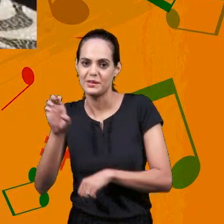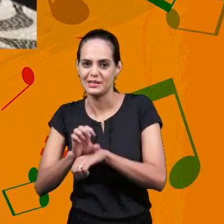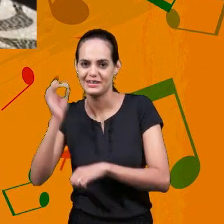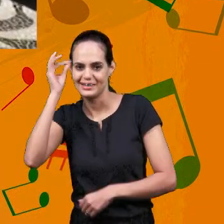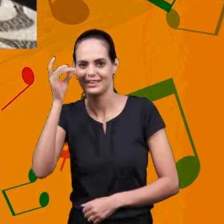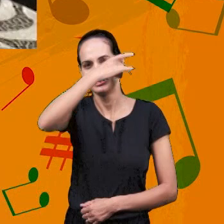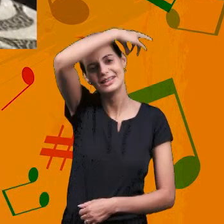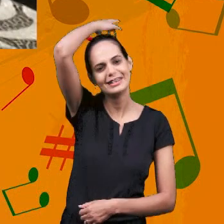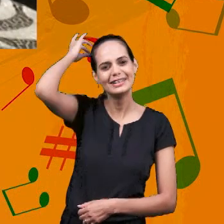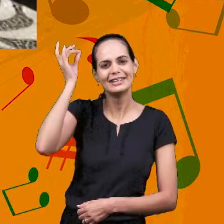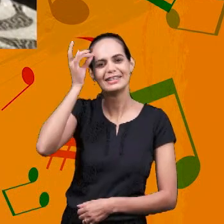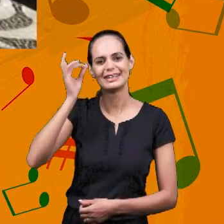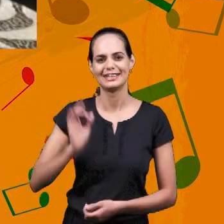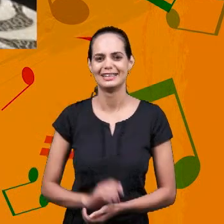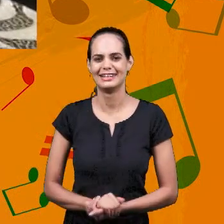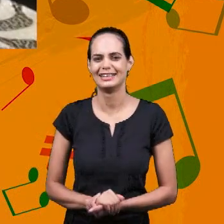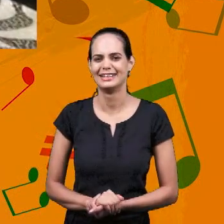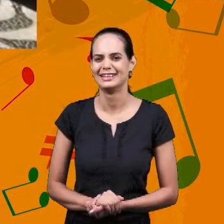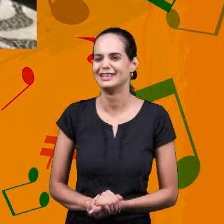Espírito Santo.